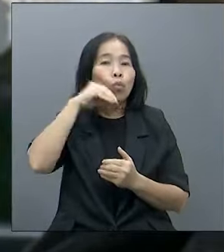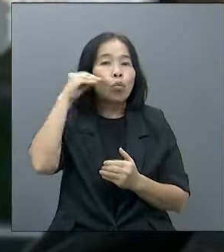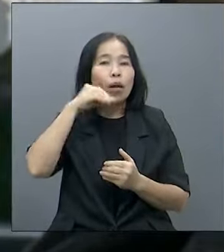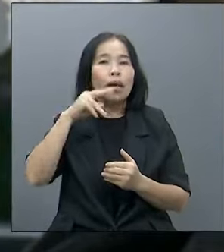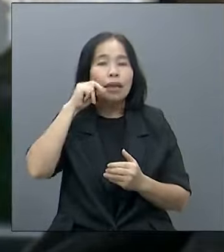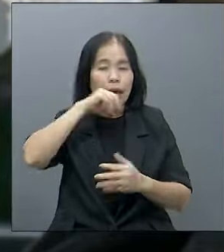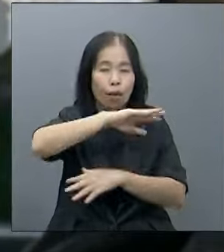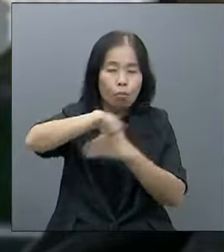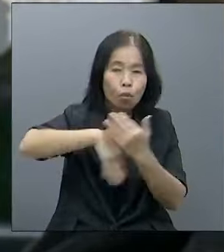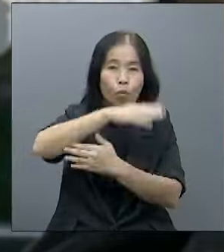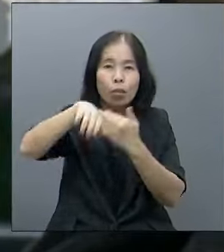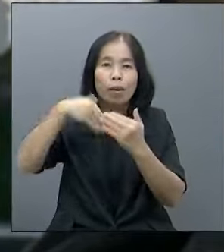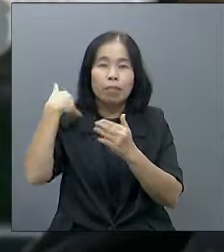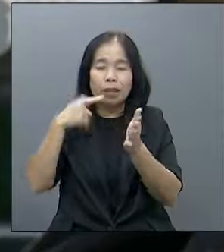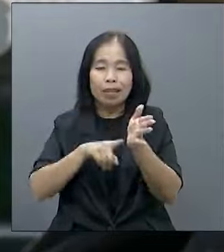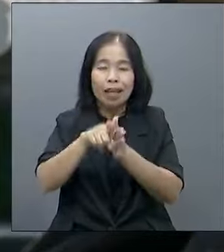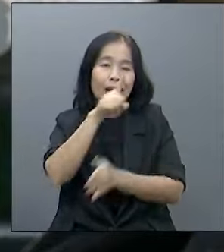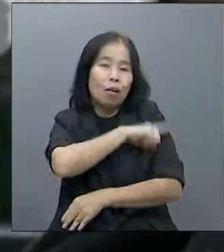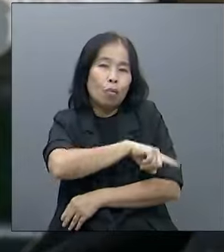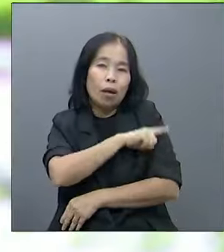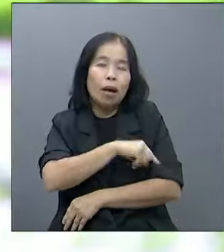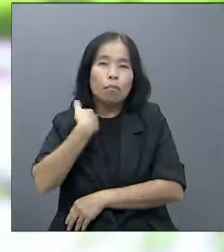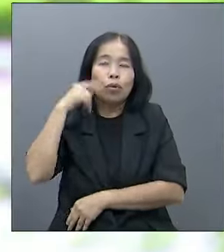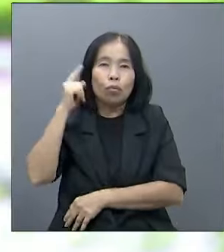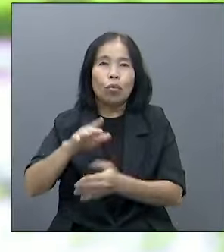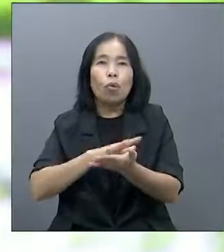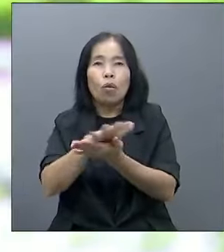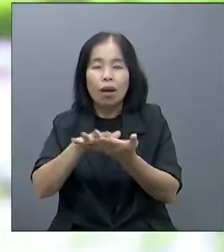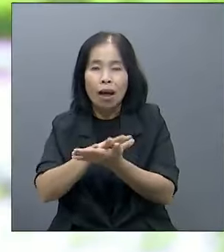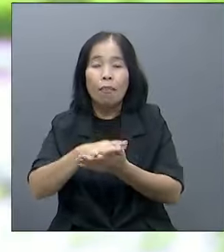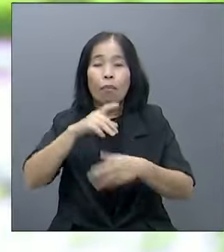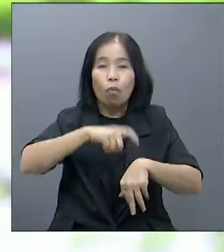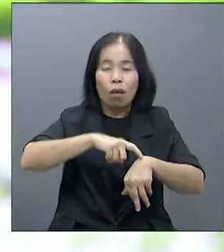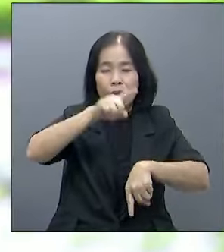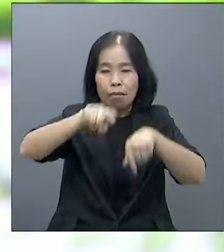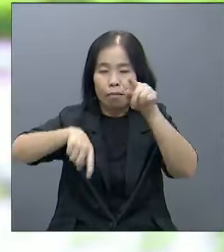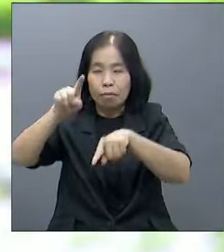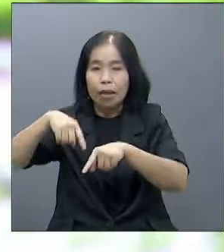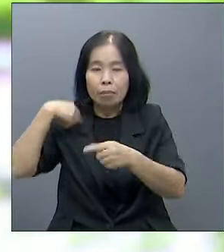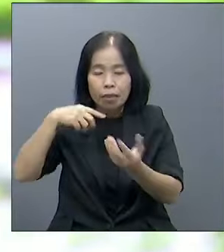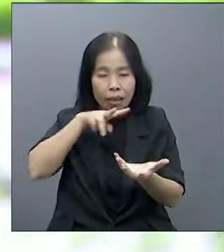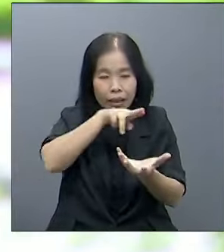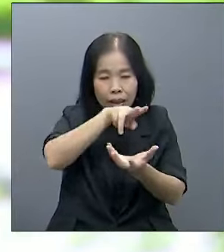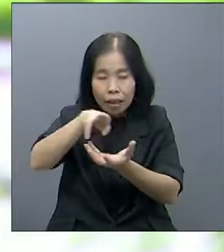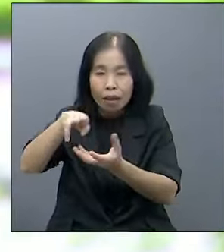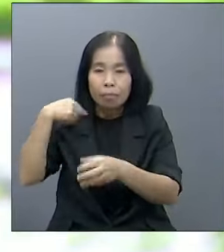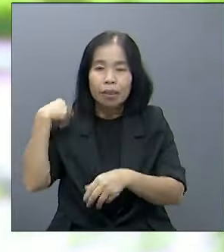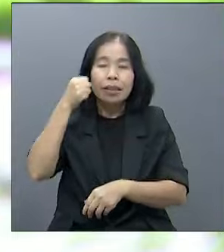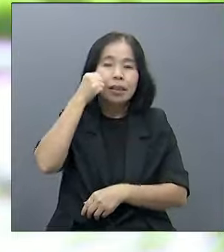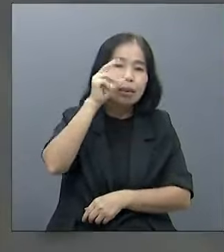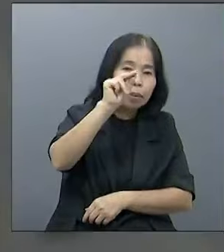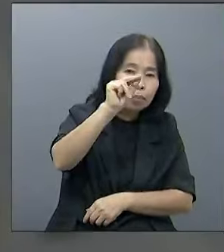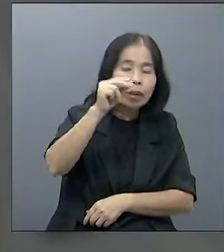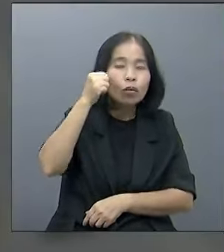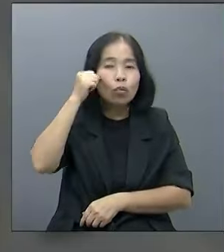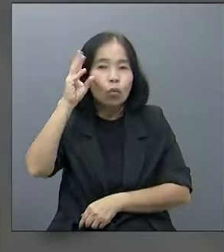กมันจะมีเรื่องเชื้อราสะสมระยะเวลาเก็บเกี่ยวแต่ละชนิดก็อยู่ที่ตั้งแต่30ถึง